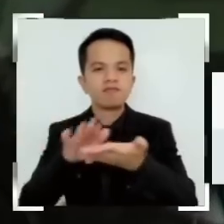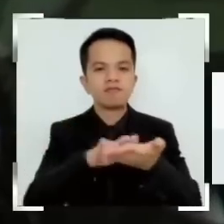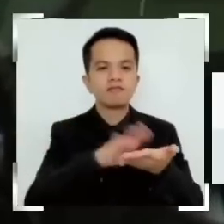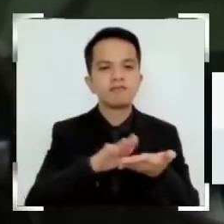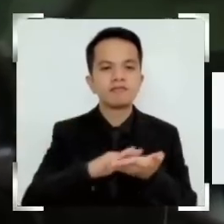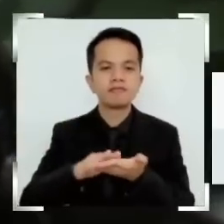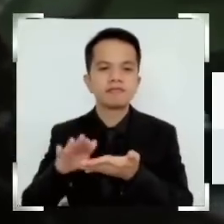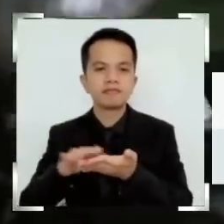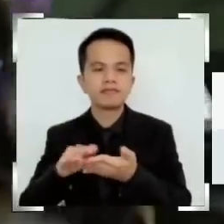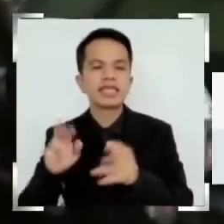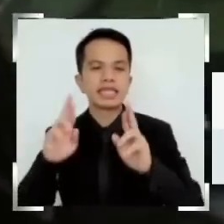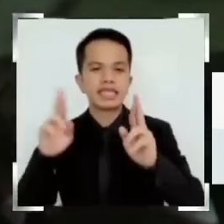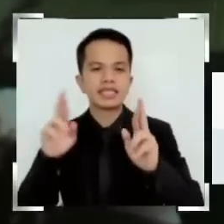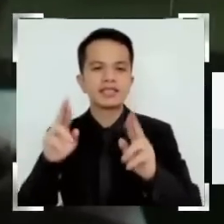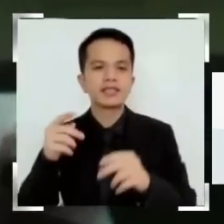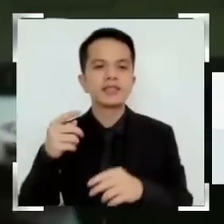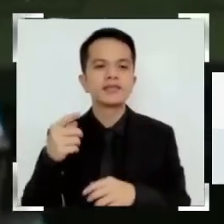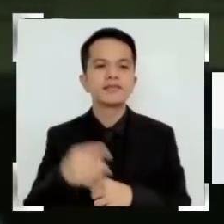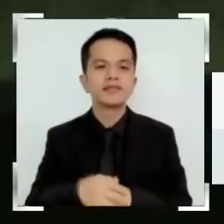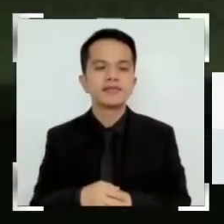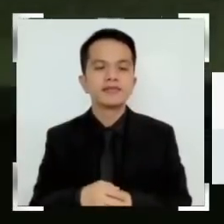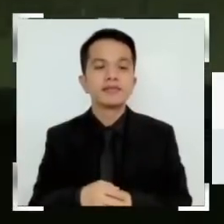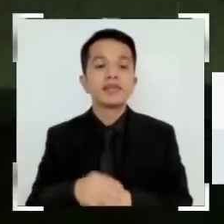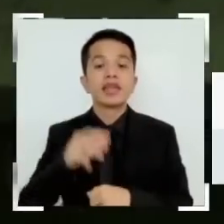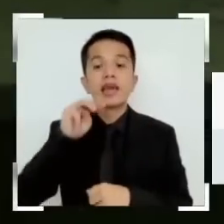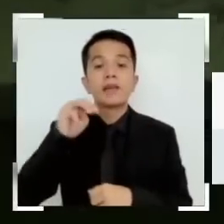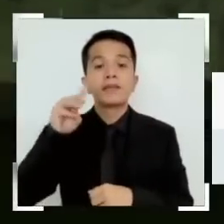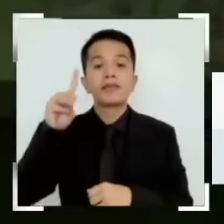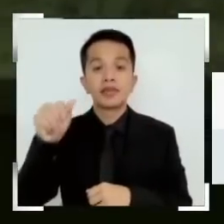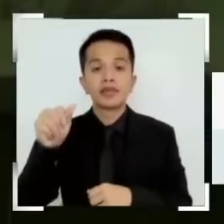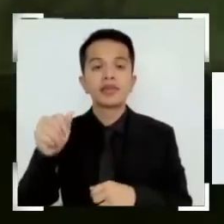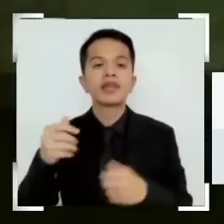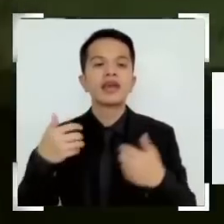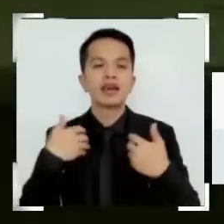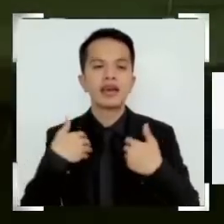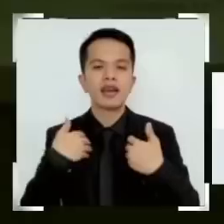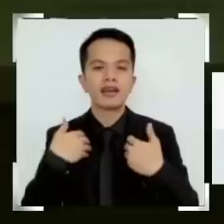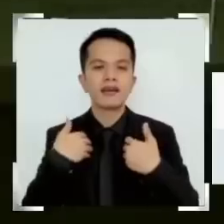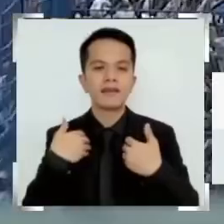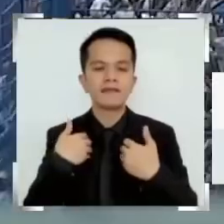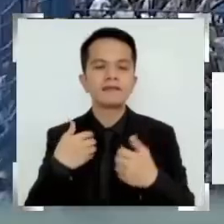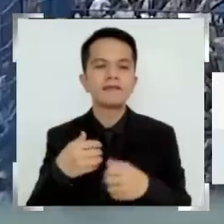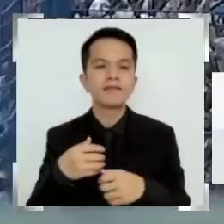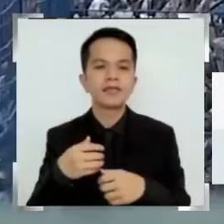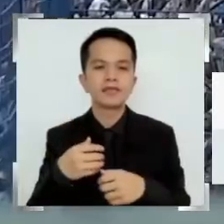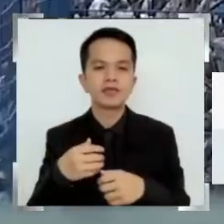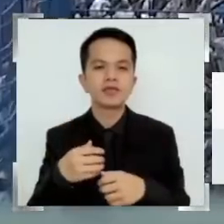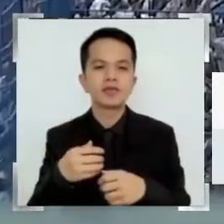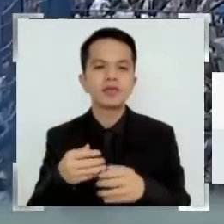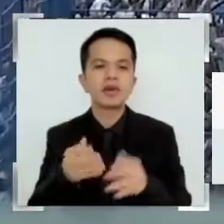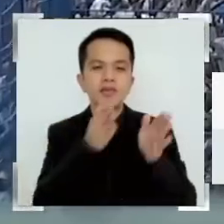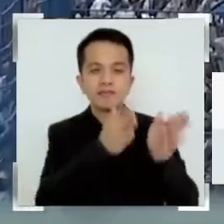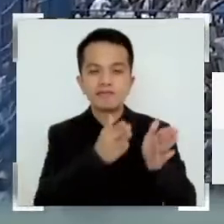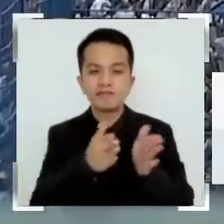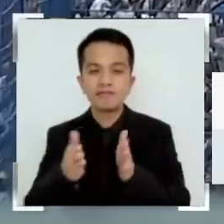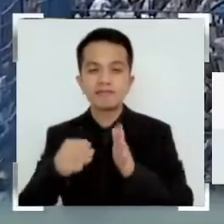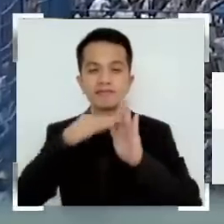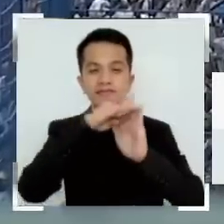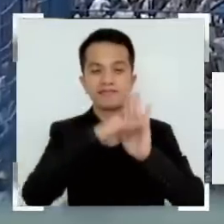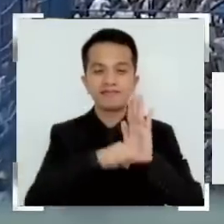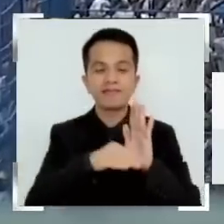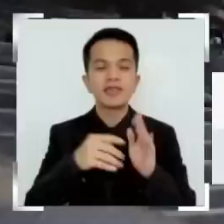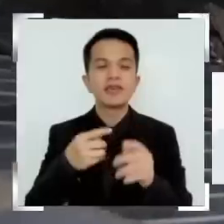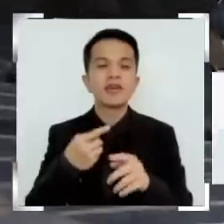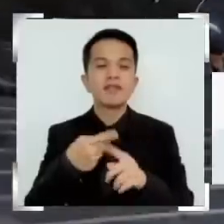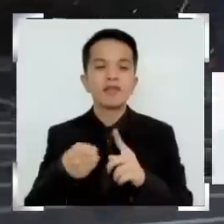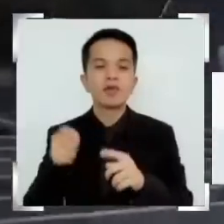Manila. Sabi ng MMDA, magpapagawa sila ng Comprehensive Drainage Master Plan na base sa drainage plan ng bansang The